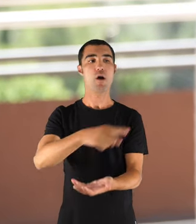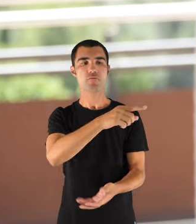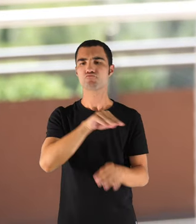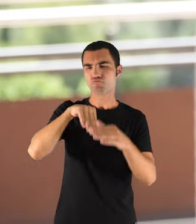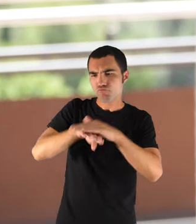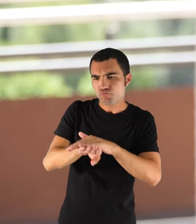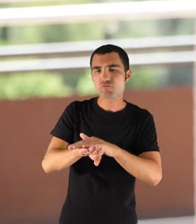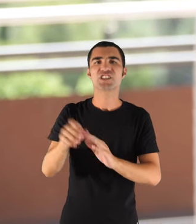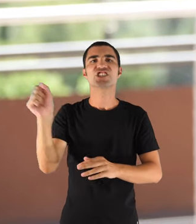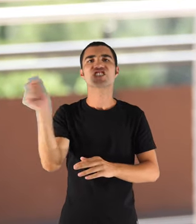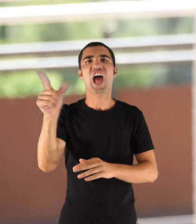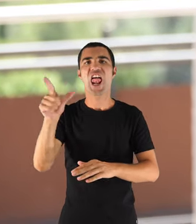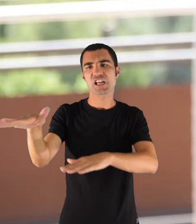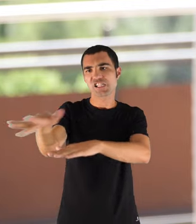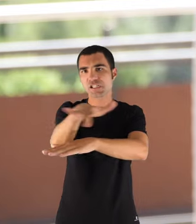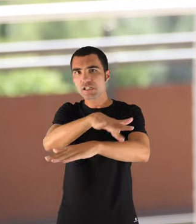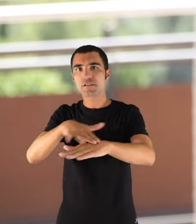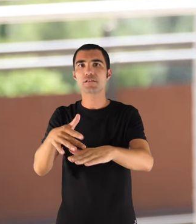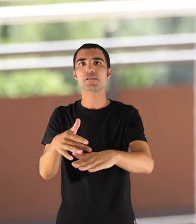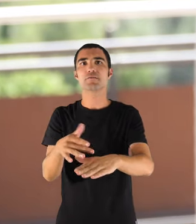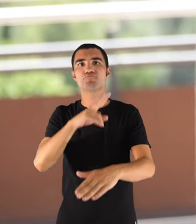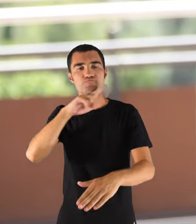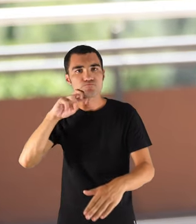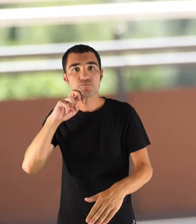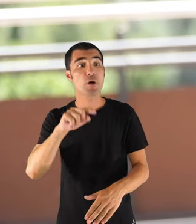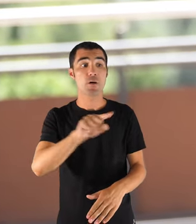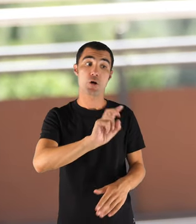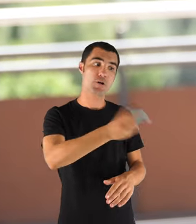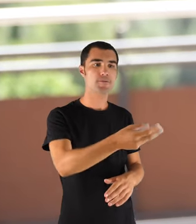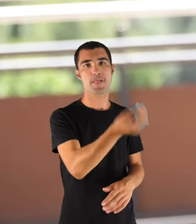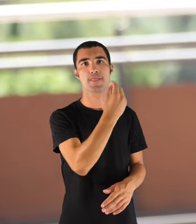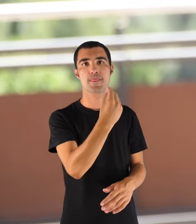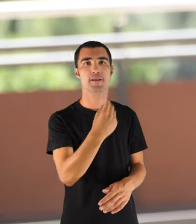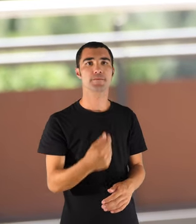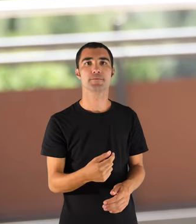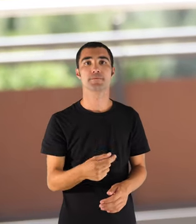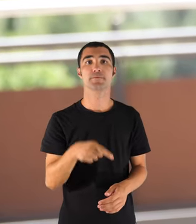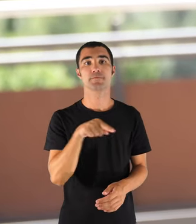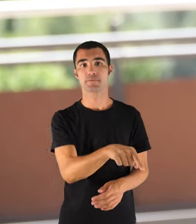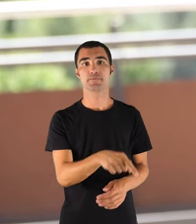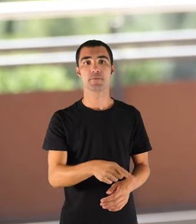el salava, mentre que aquell altre pues, el s'havien de menjar i era un peix